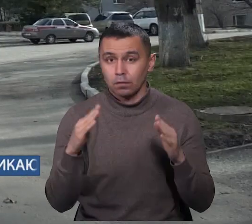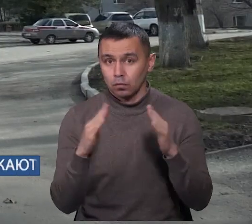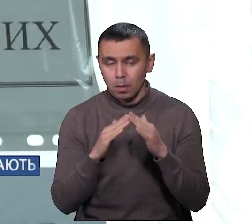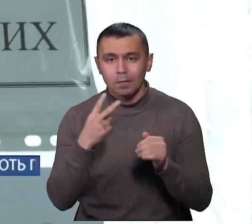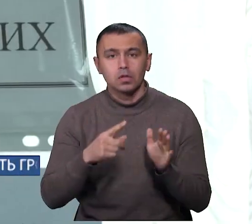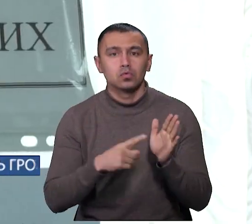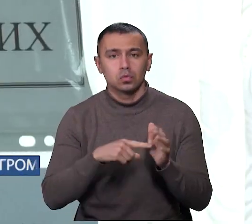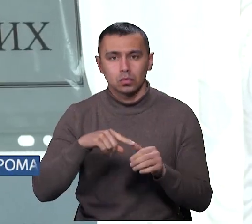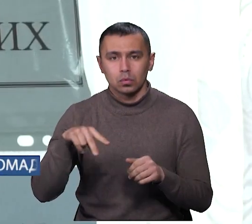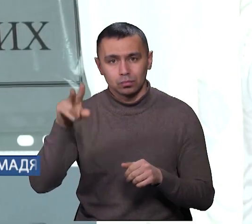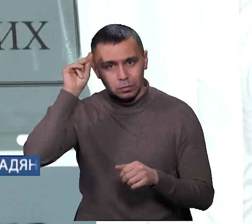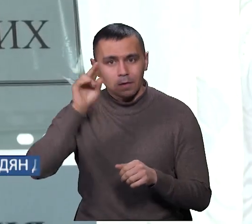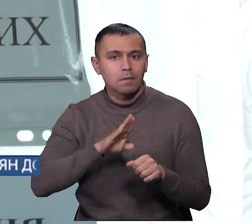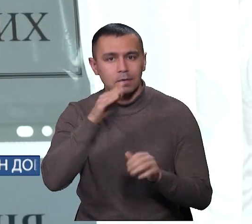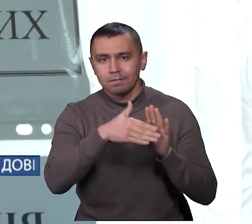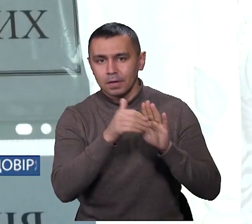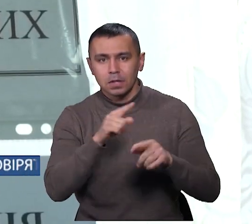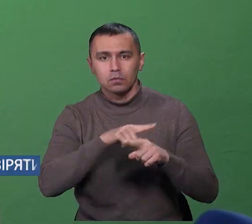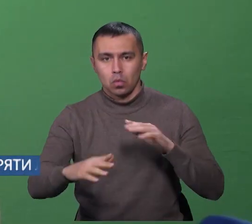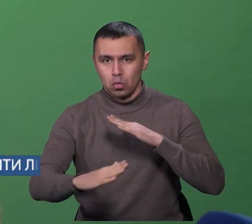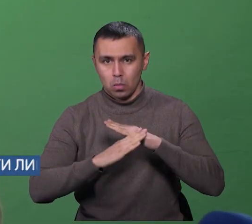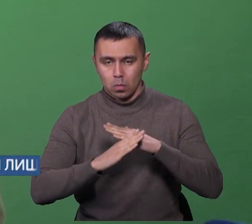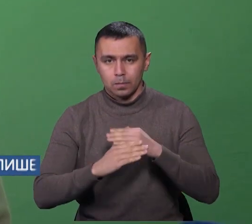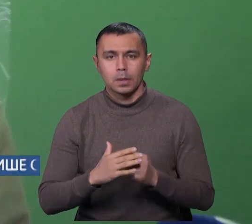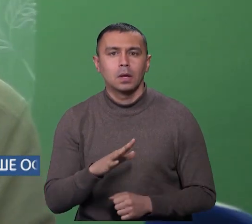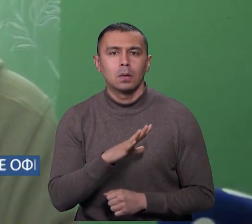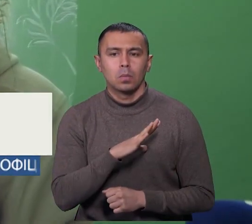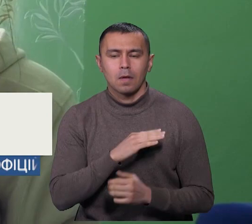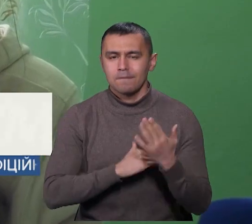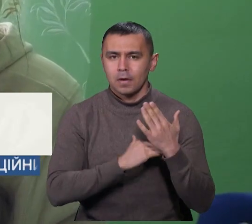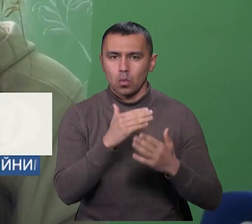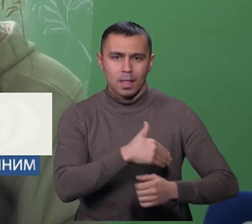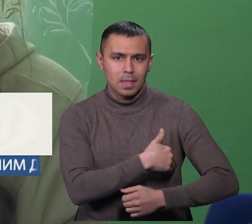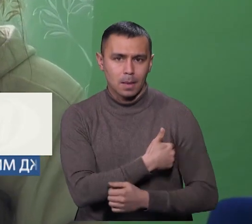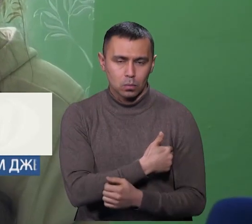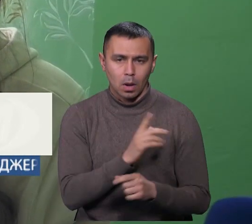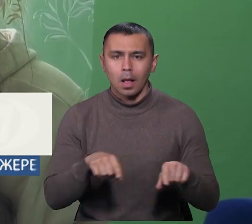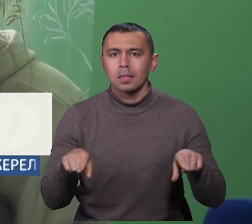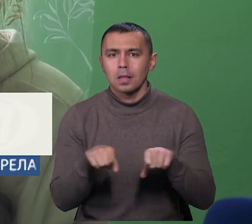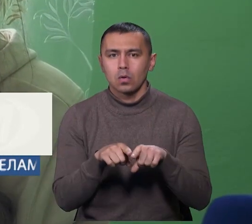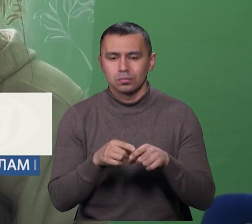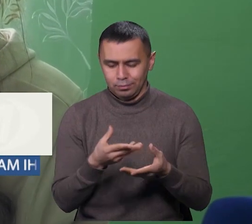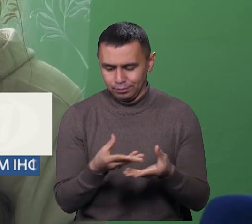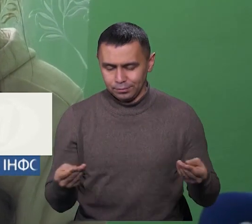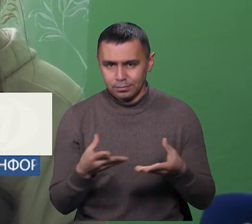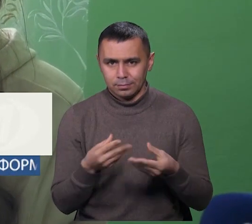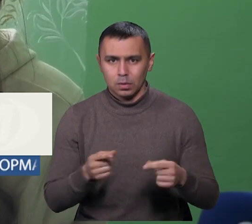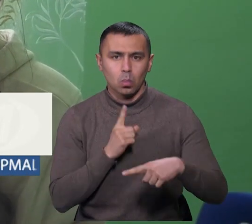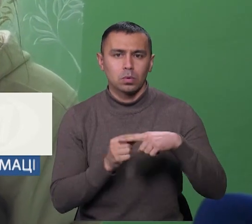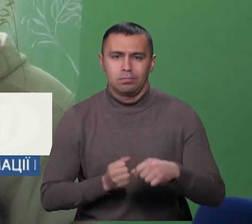а 26 лютого вранці викликала швидку. Була дуже висока температура, також діарея і